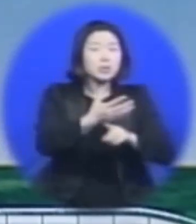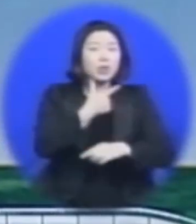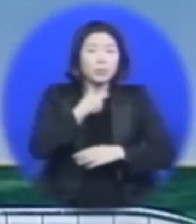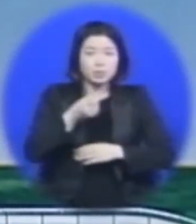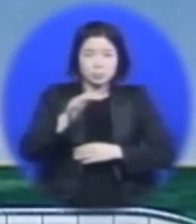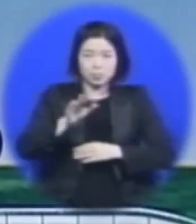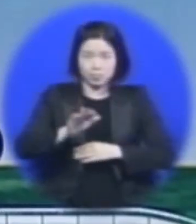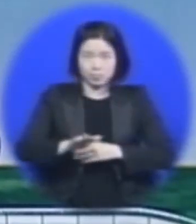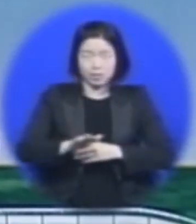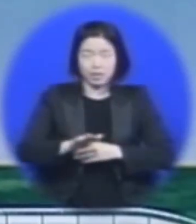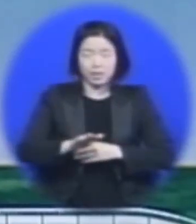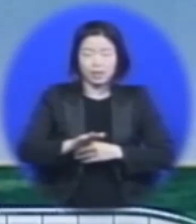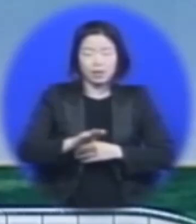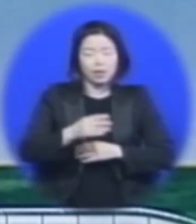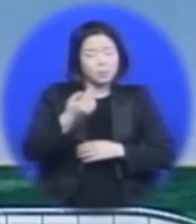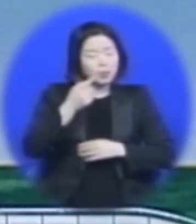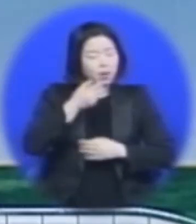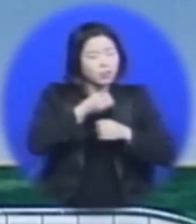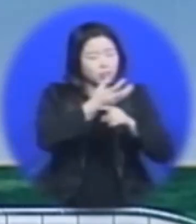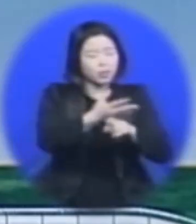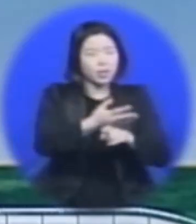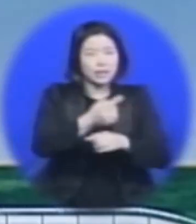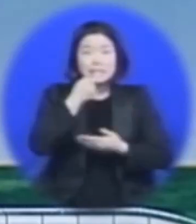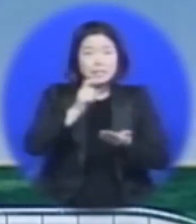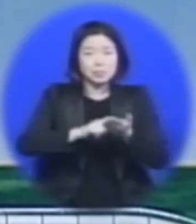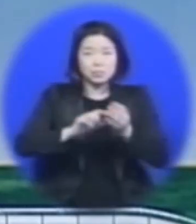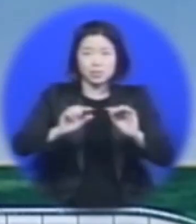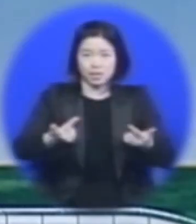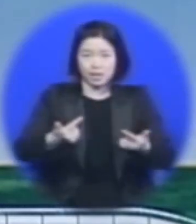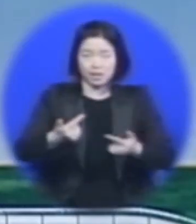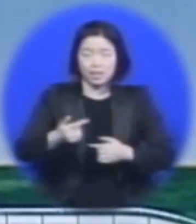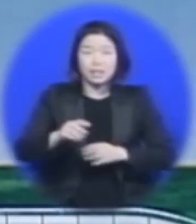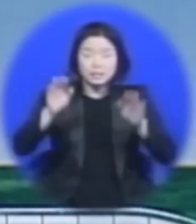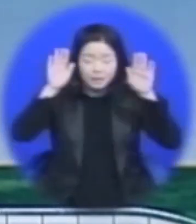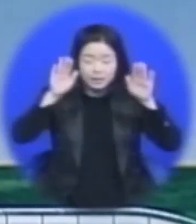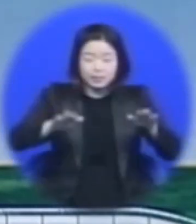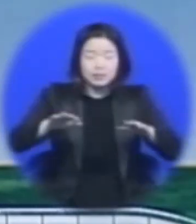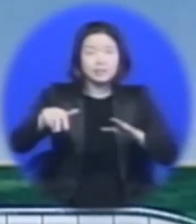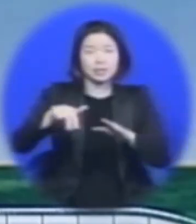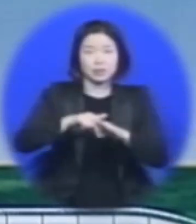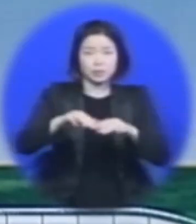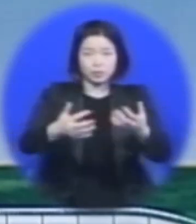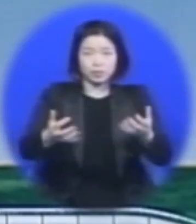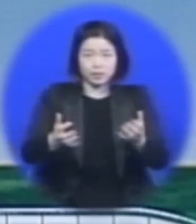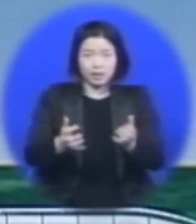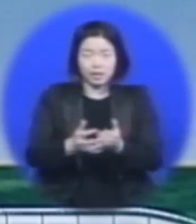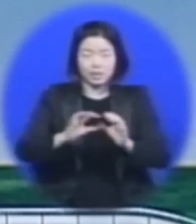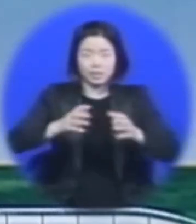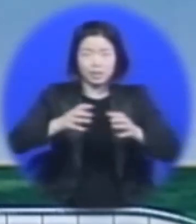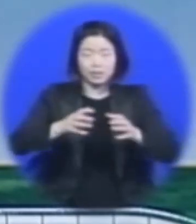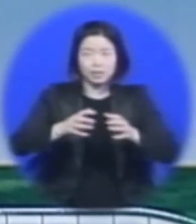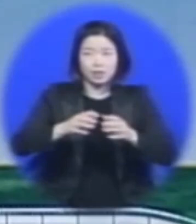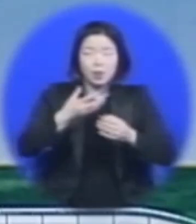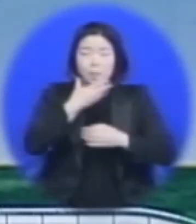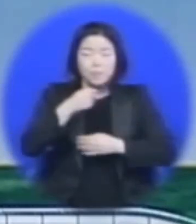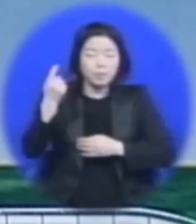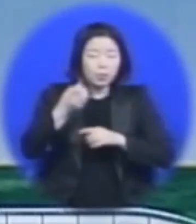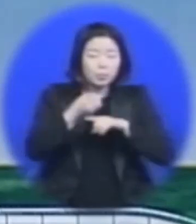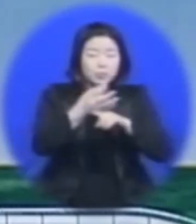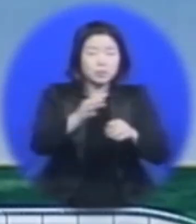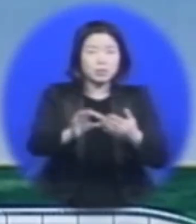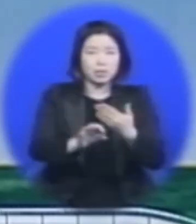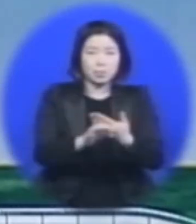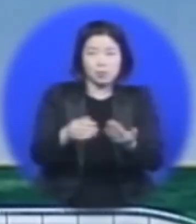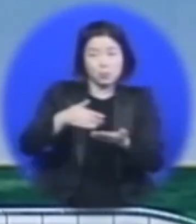좀처럼 전하기가 어려웠답니다 그 나라는 복음 전하면 추방을 대거나 또는